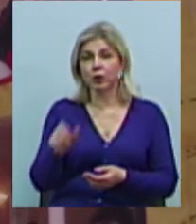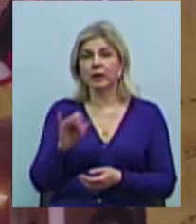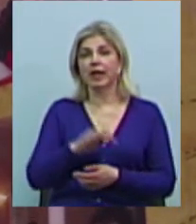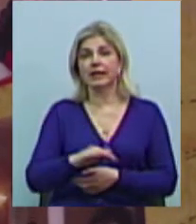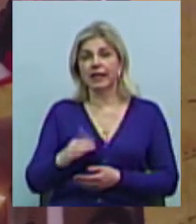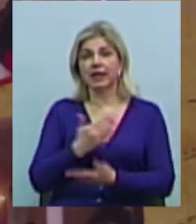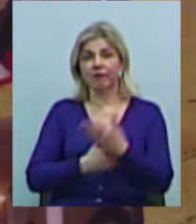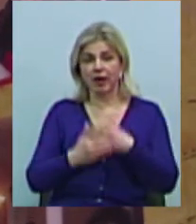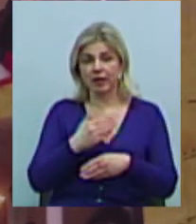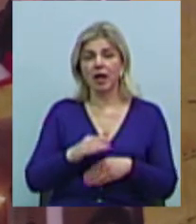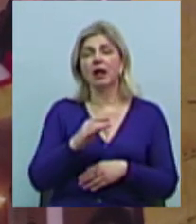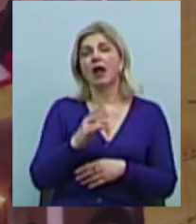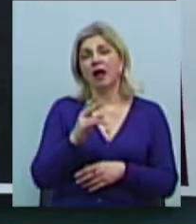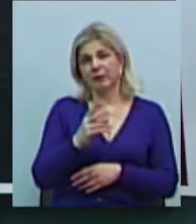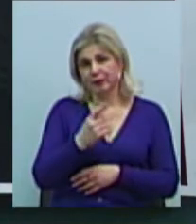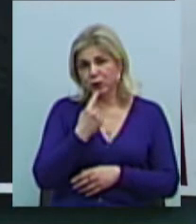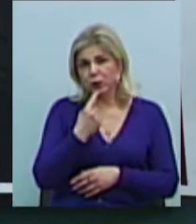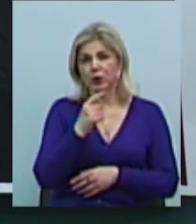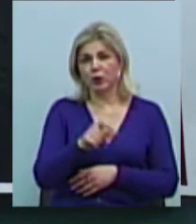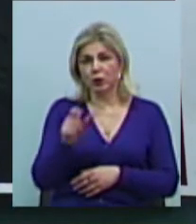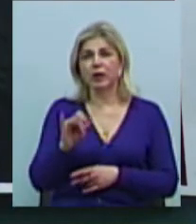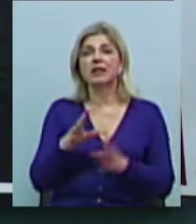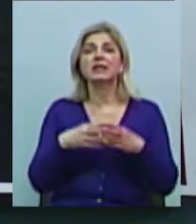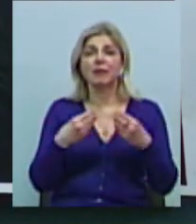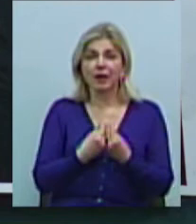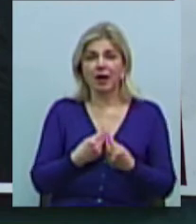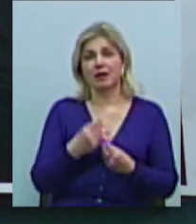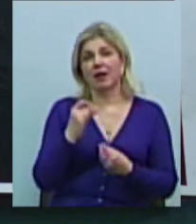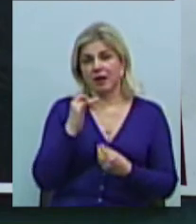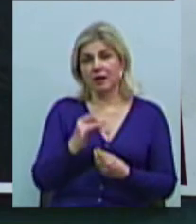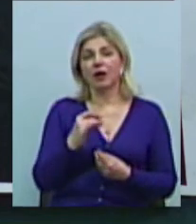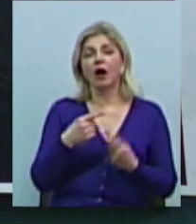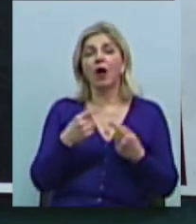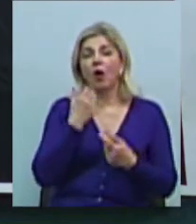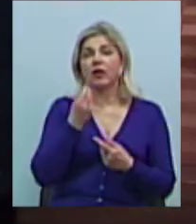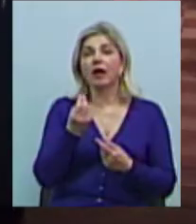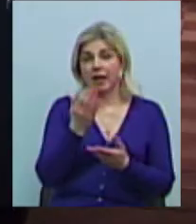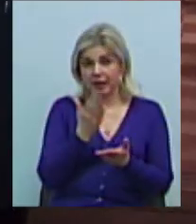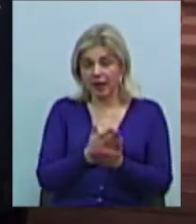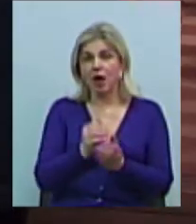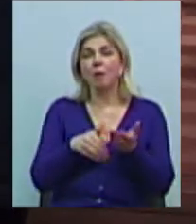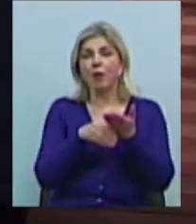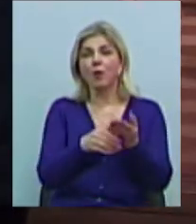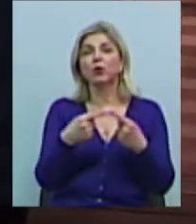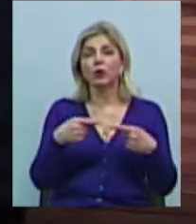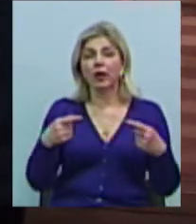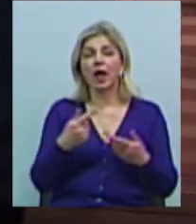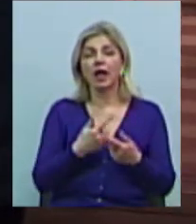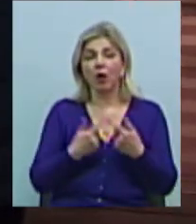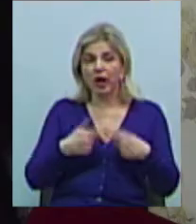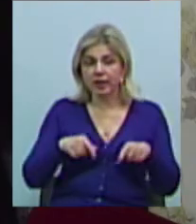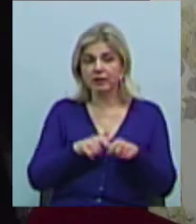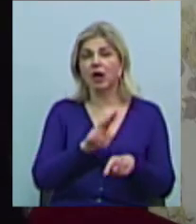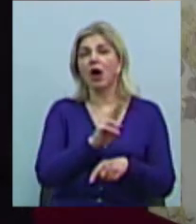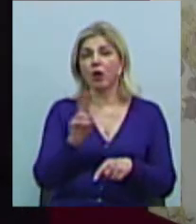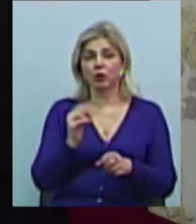інвалідністю, незаможним та багатодітним родинам, а коли дозволяють ресурси, і іншим організаціям, що працюють з людьми з інвалідністю.